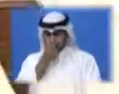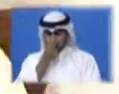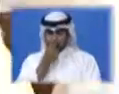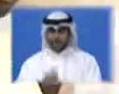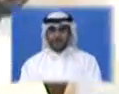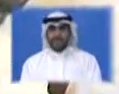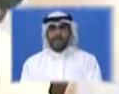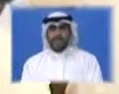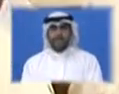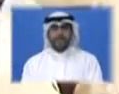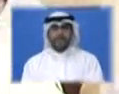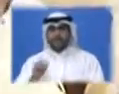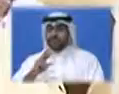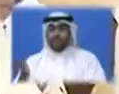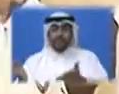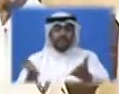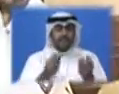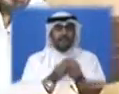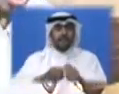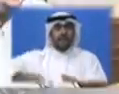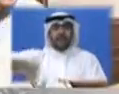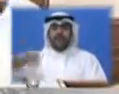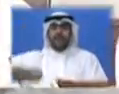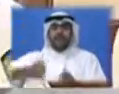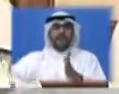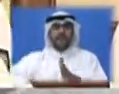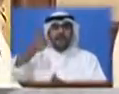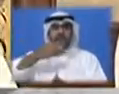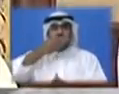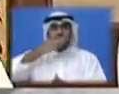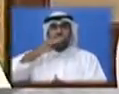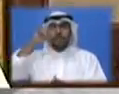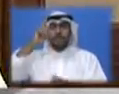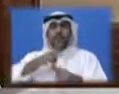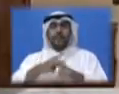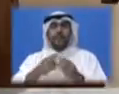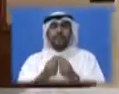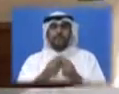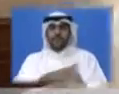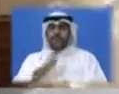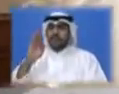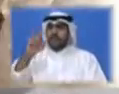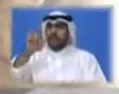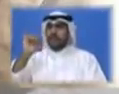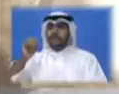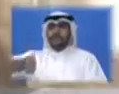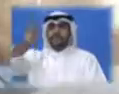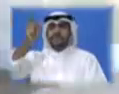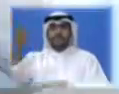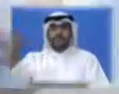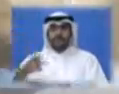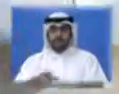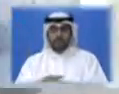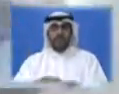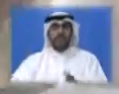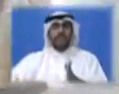بكل حفاوة وترحيب، كان وزير الإعلام ووزير الدولة لشؤون الشباب الشيخ سلمان الحمود الصباح في استقبال اللاعب الكويتي